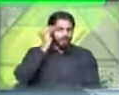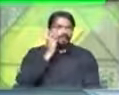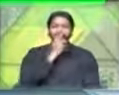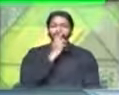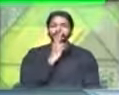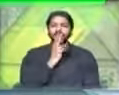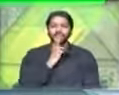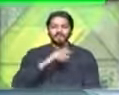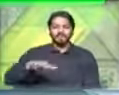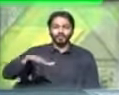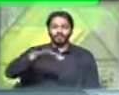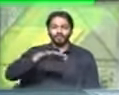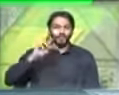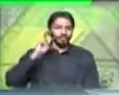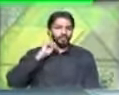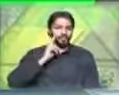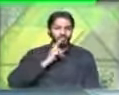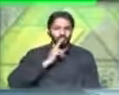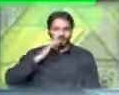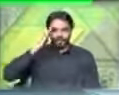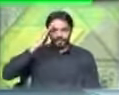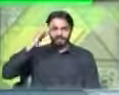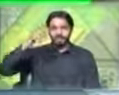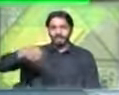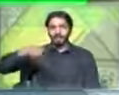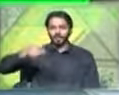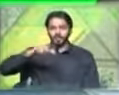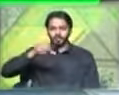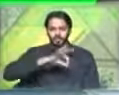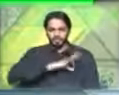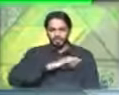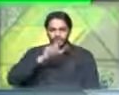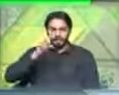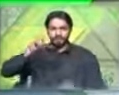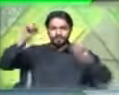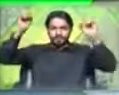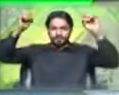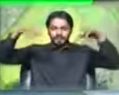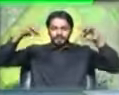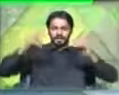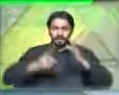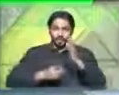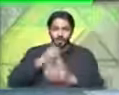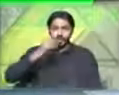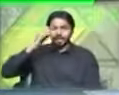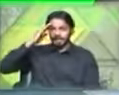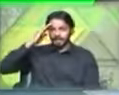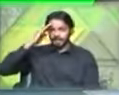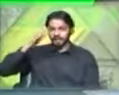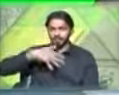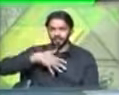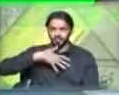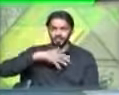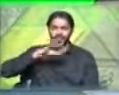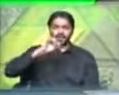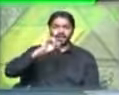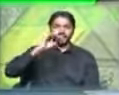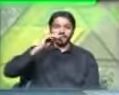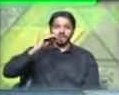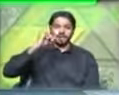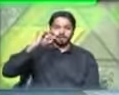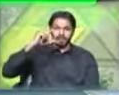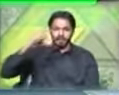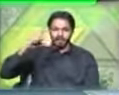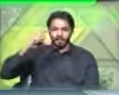عليكم ورحمة الله تبارك وتعالى، نحييكم بتحية الإسلام، ومع نرحب بشيخنا الفضيل صاحب الفضيلة العالم العلامة فضيلة الشيخ